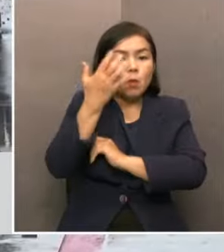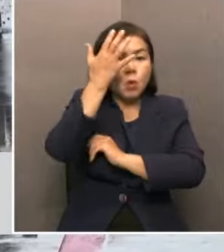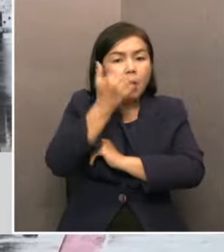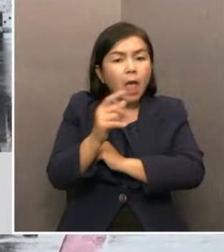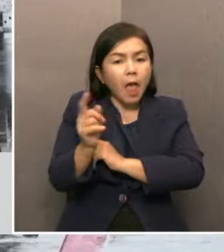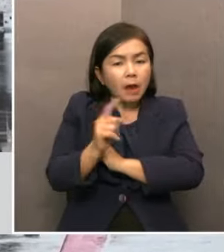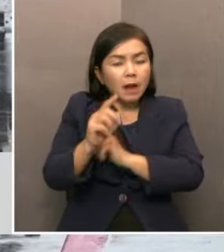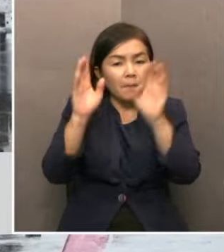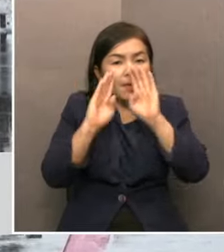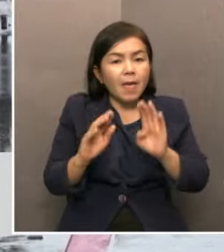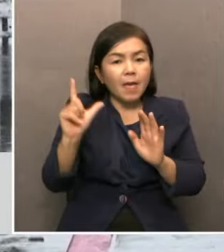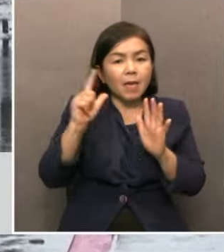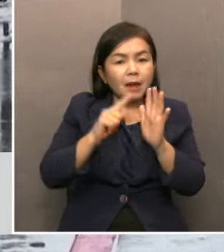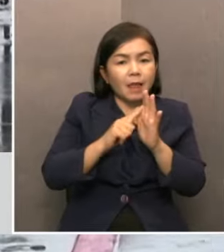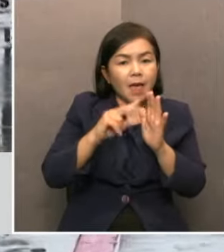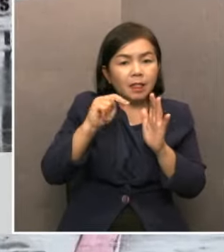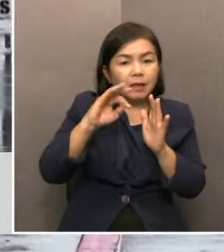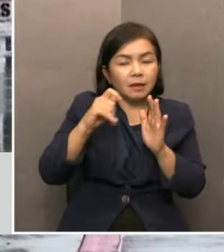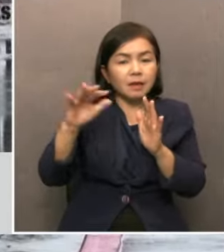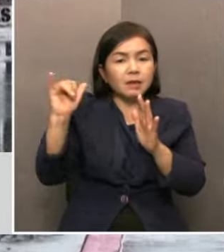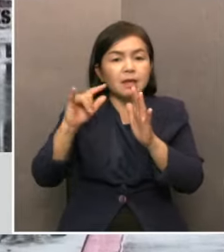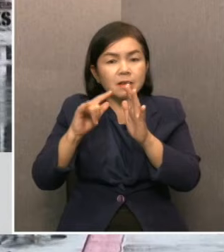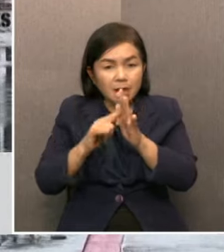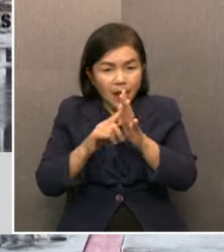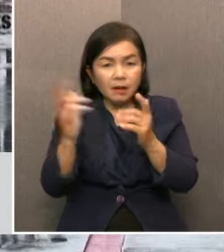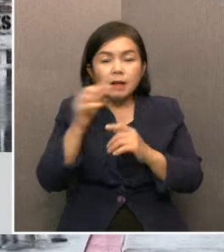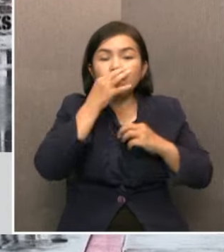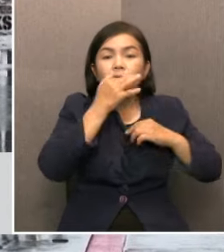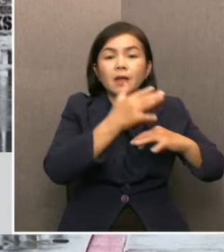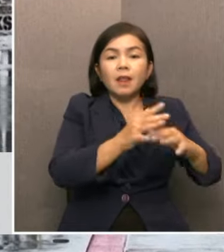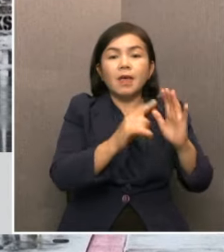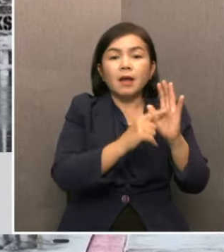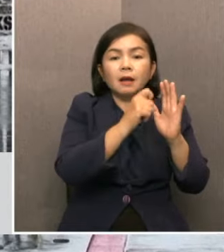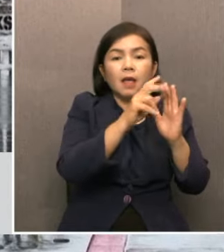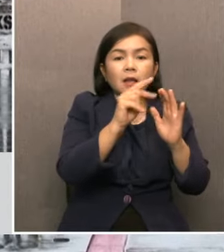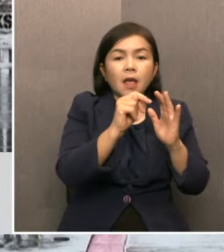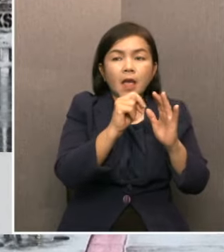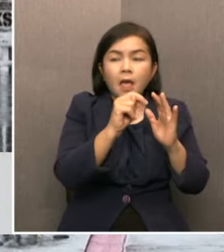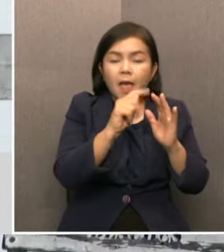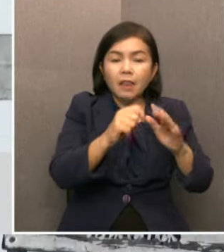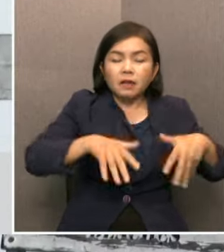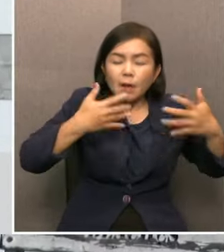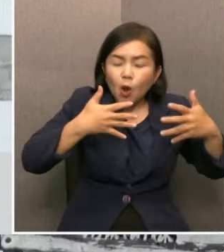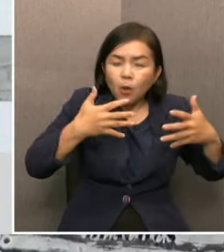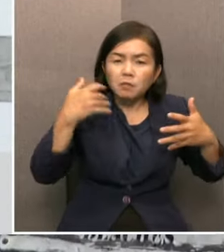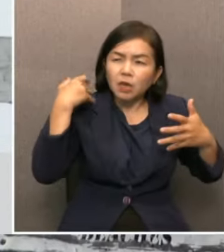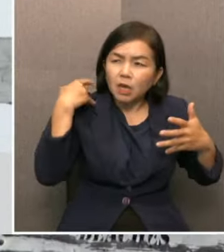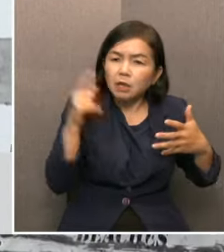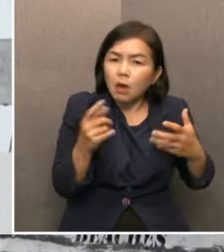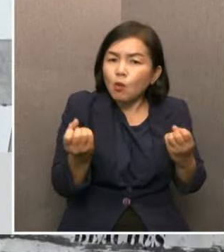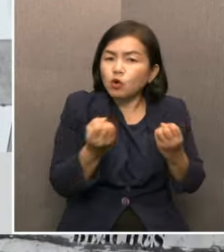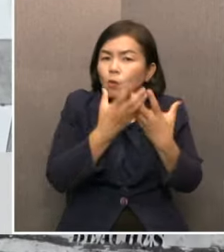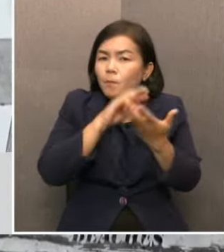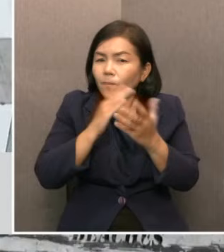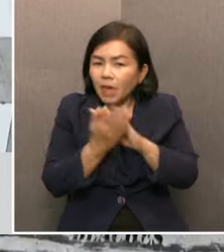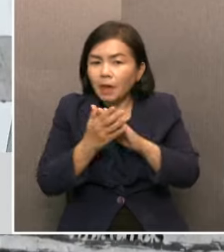ลานินญ่าและกระแสน้ำอุ่นทั่วมหาสมุทรแอตแลนติกที่เกิดขึ้นก่อนเวลาปกติซึ่งจะทำให้เกิดพายุโซน